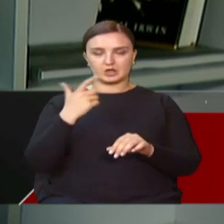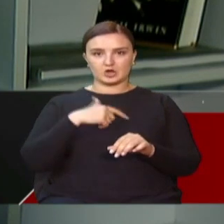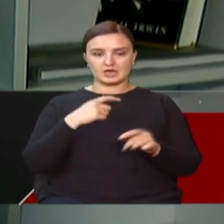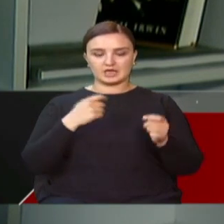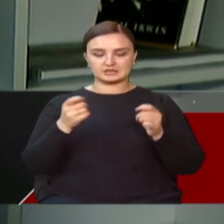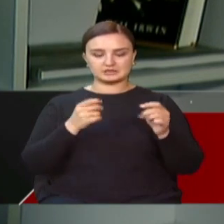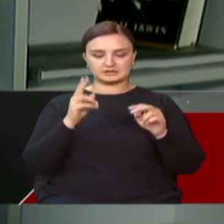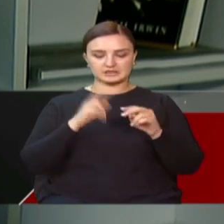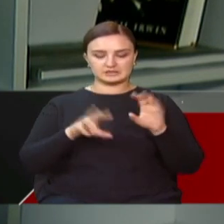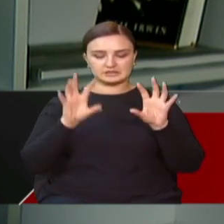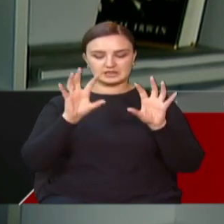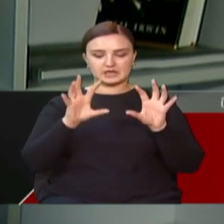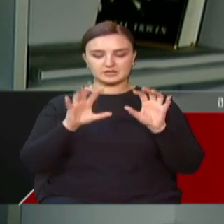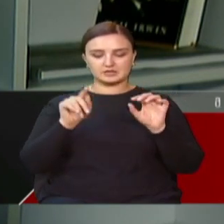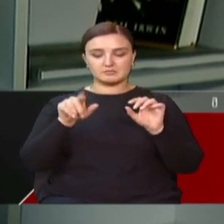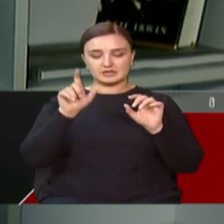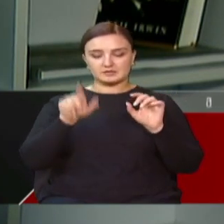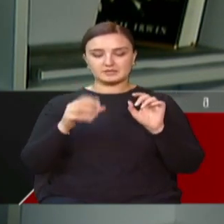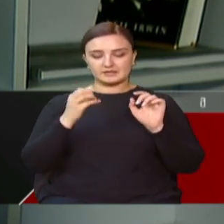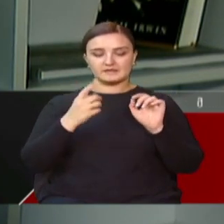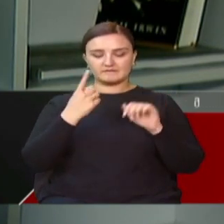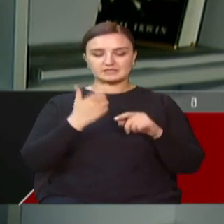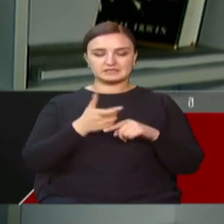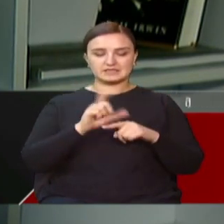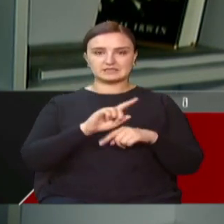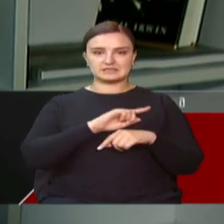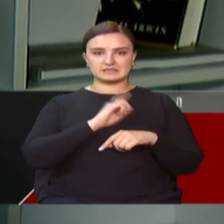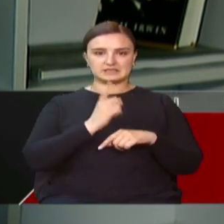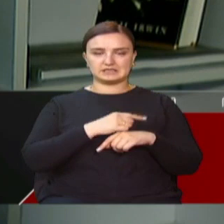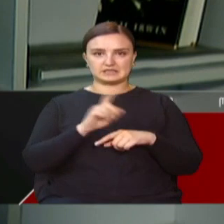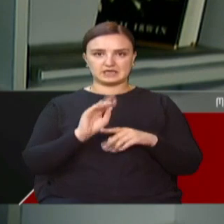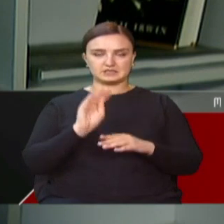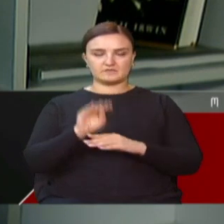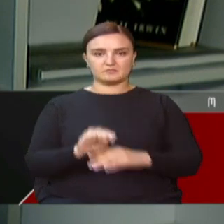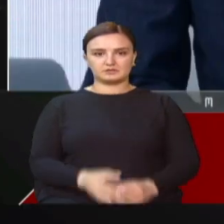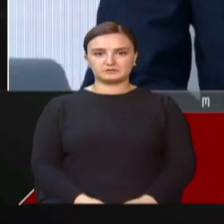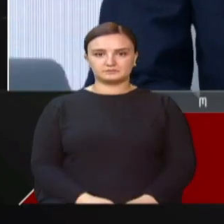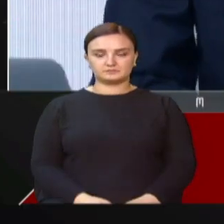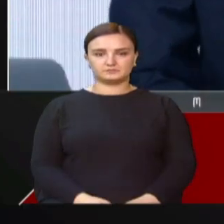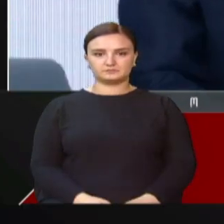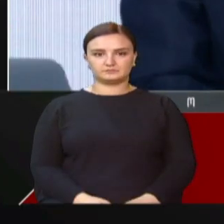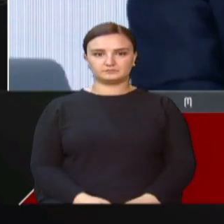canonis, mirobit, im Adamiani, Schelšik, Idebuli, Zalian, Zlieri, Ierari, Daumatet.